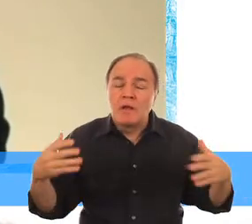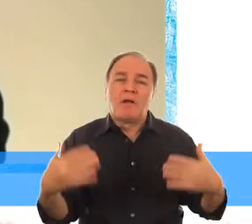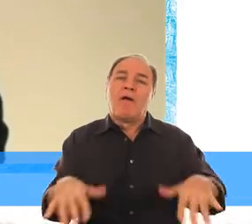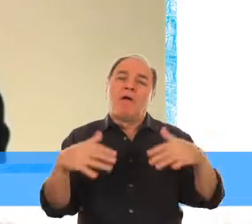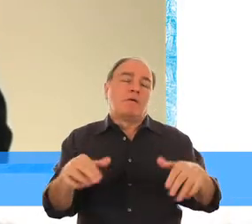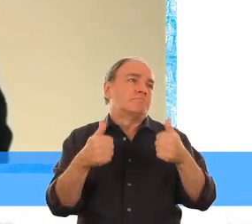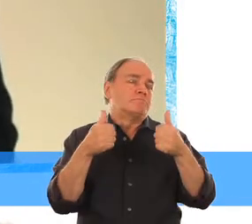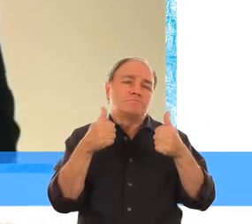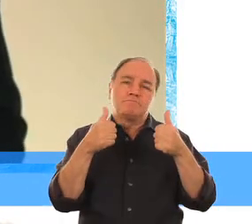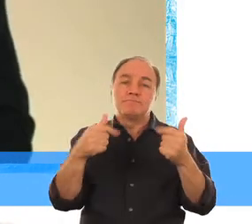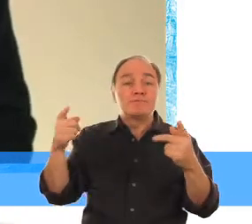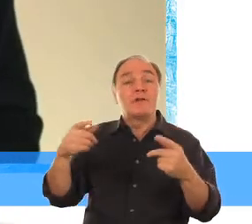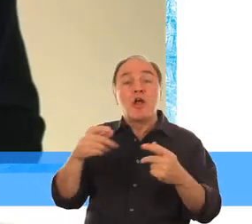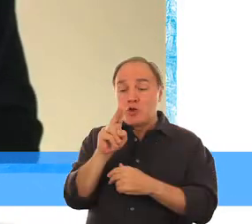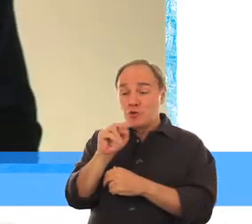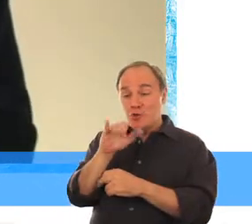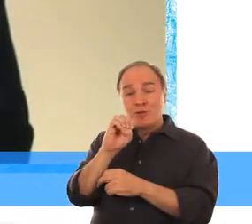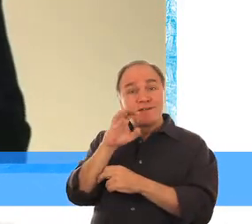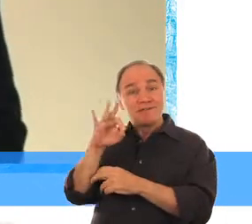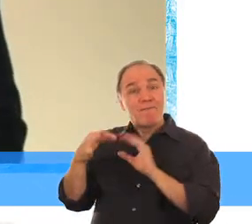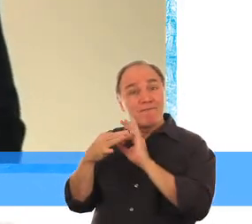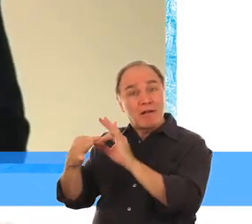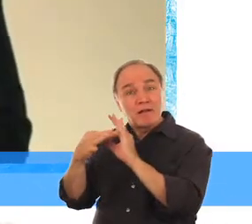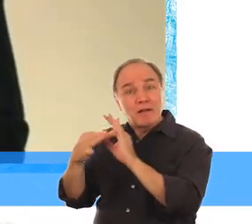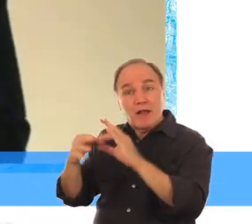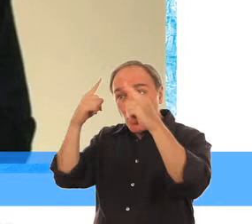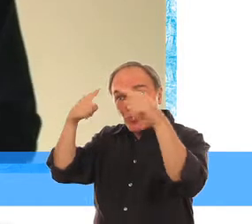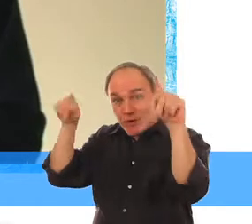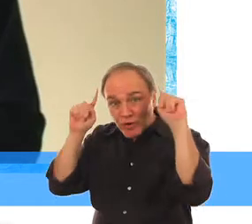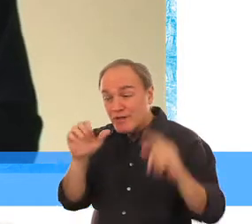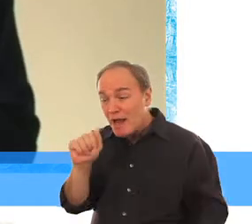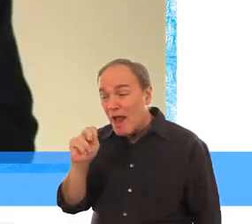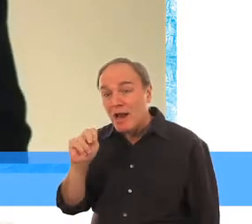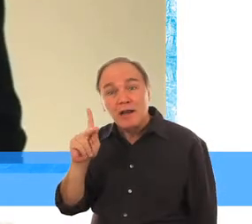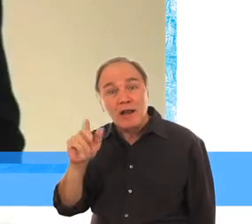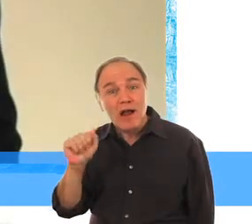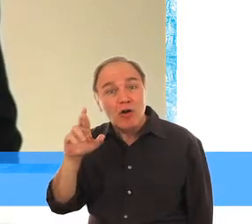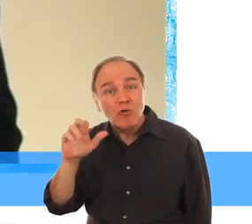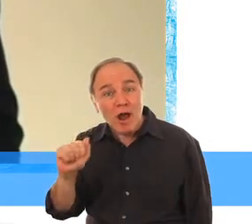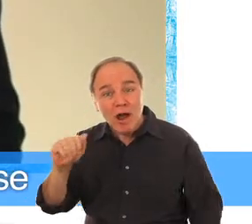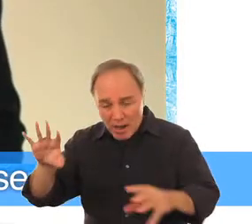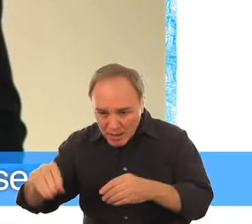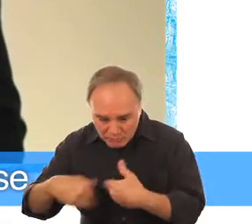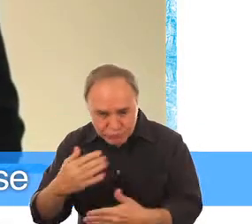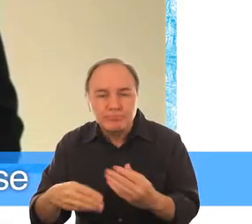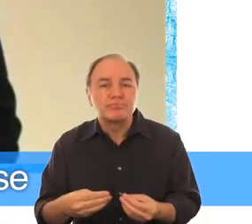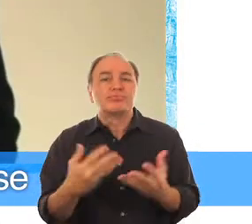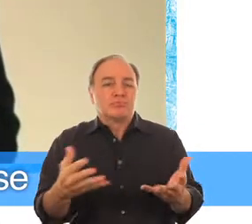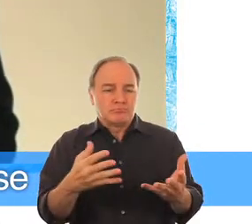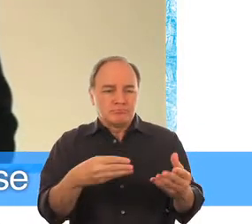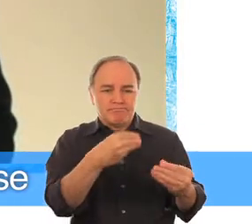entre l'UNICEF et l'Université d'Ankara. Ces unités apportent un aspect développemental au travail de routine qui se